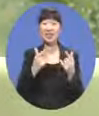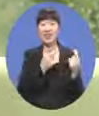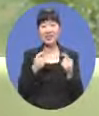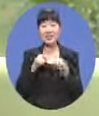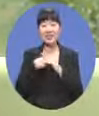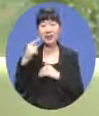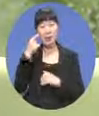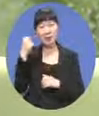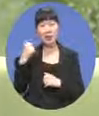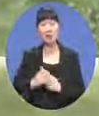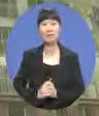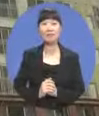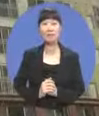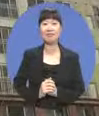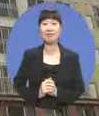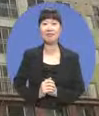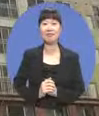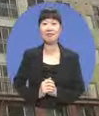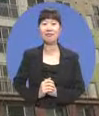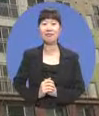가보도록 하겠습니다.